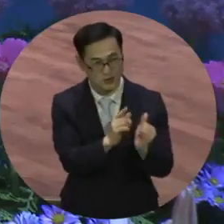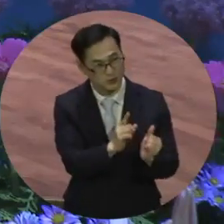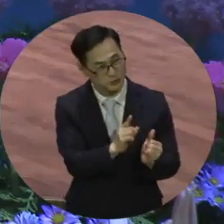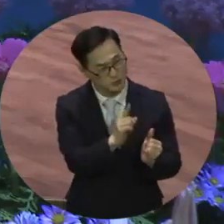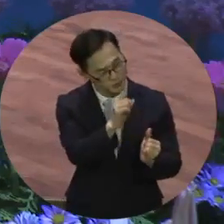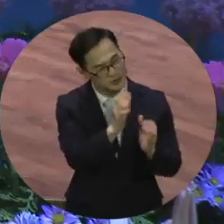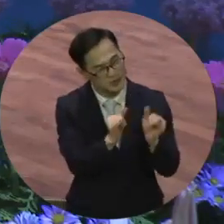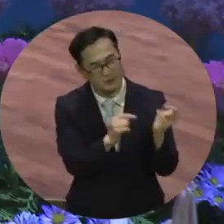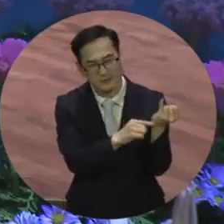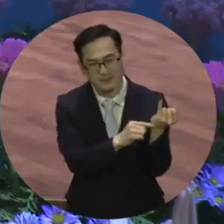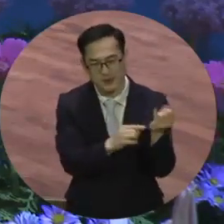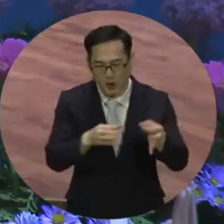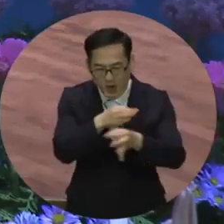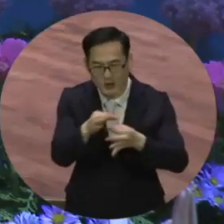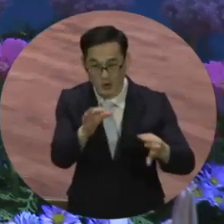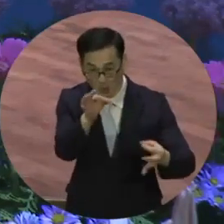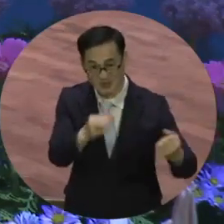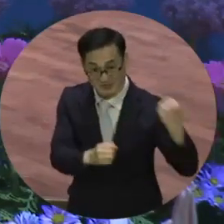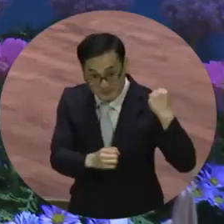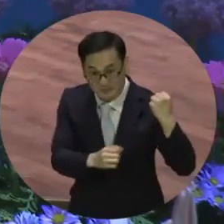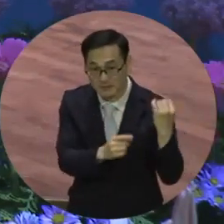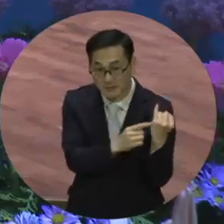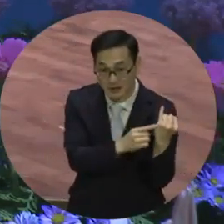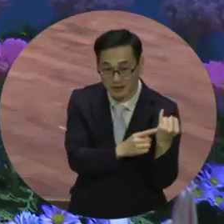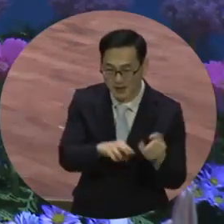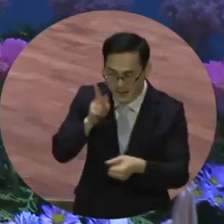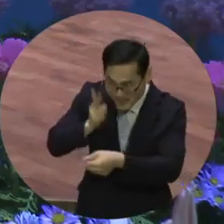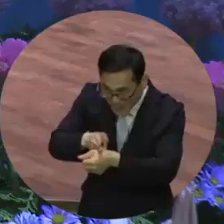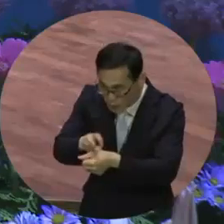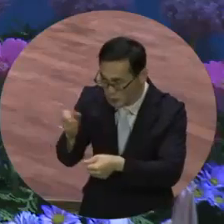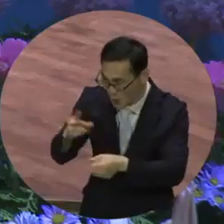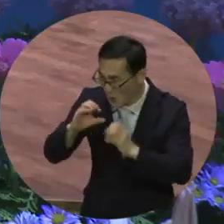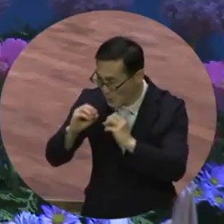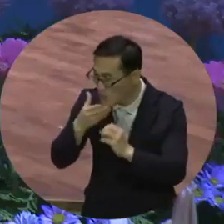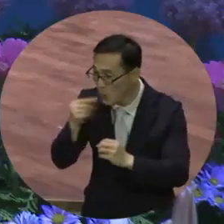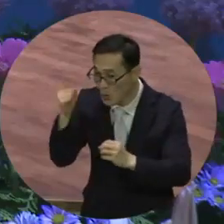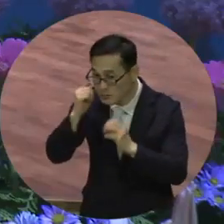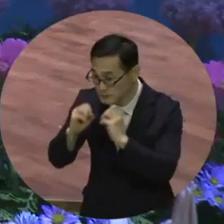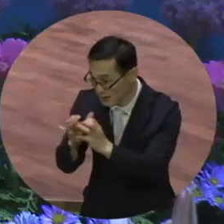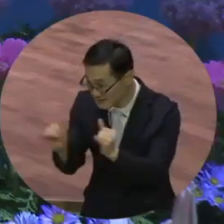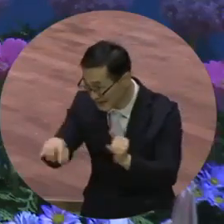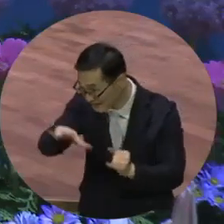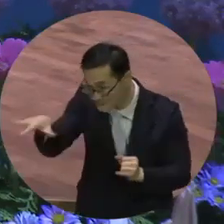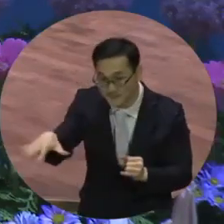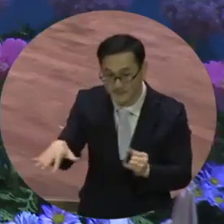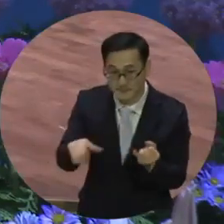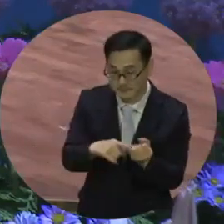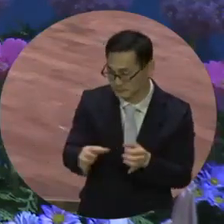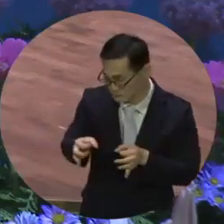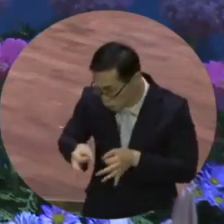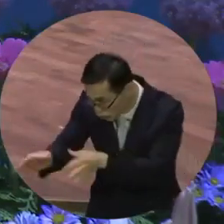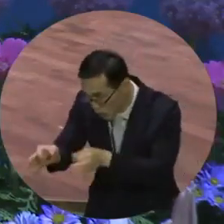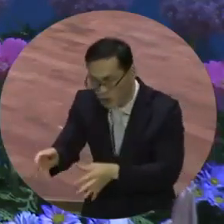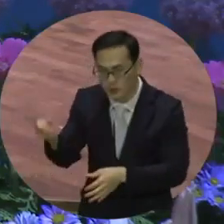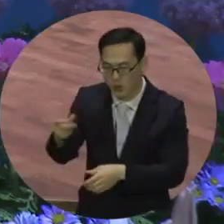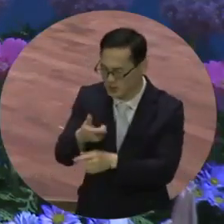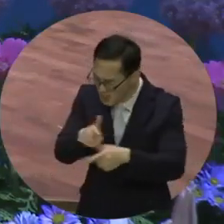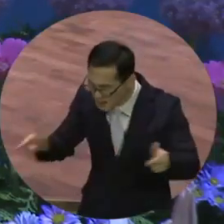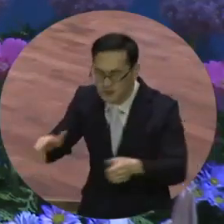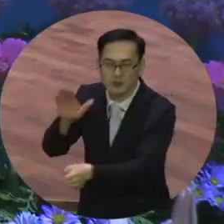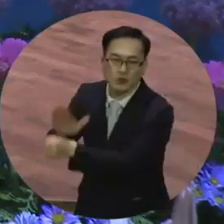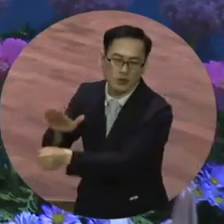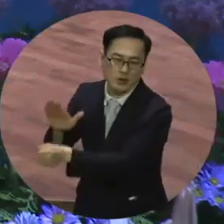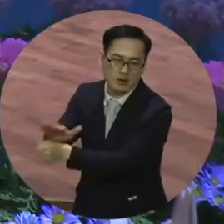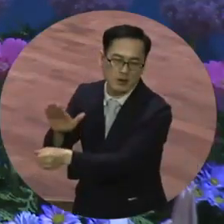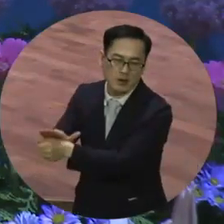가지고 바울과 바울 이 팀들을 사역을 잘하게 하기 위해서 법적으로